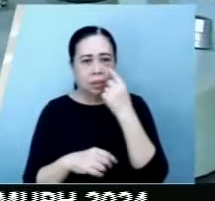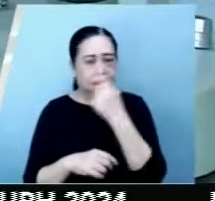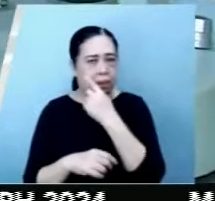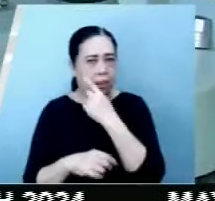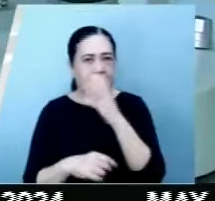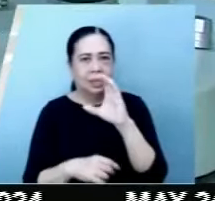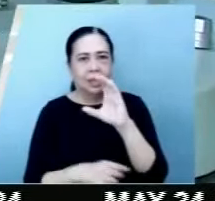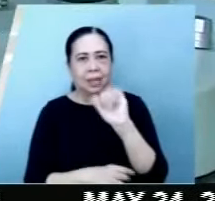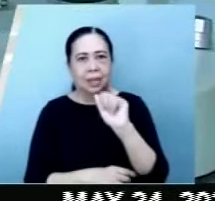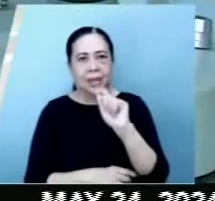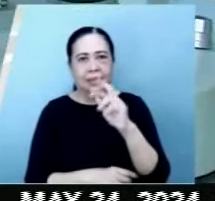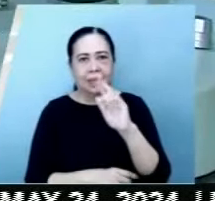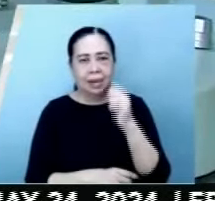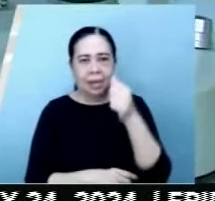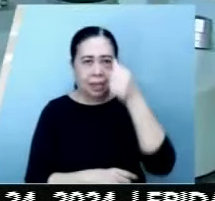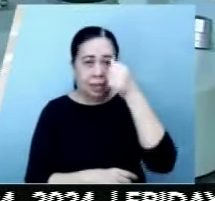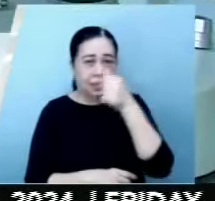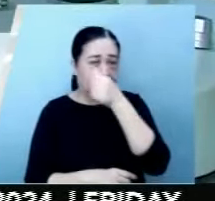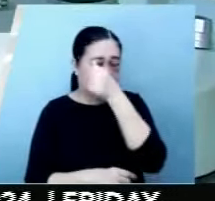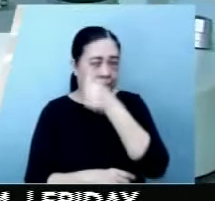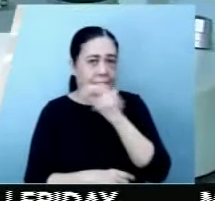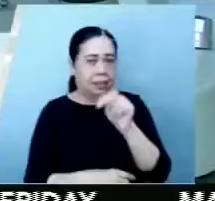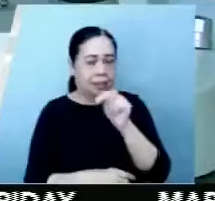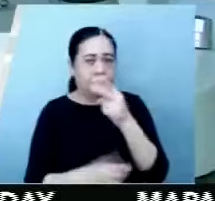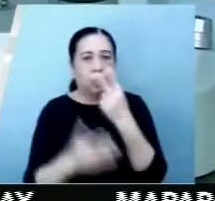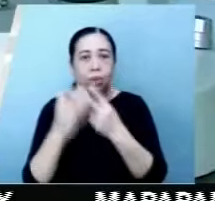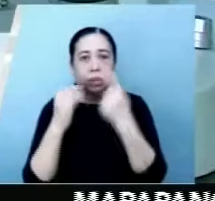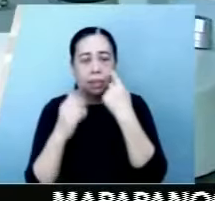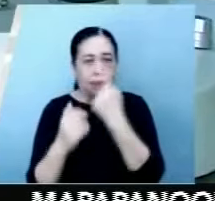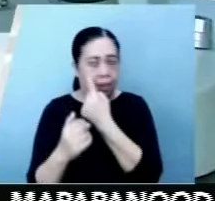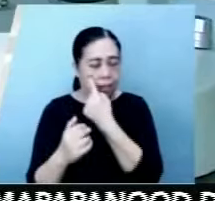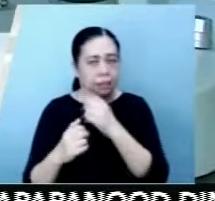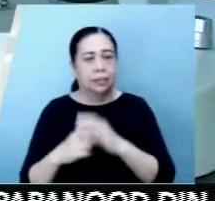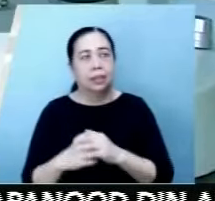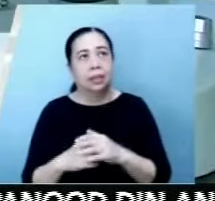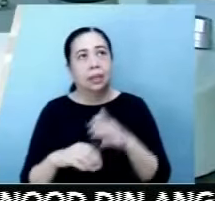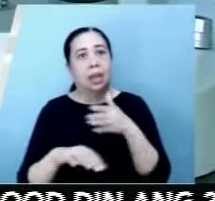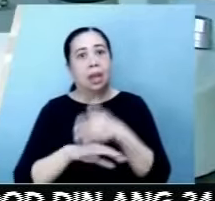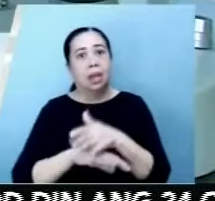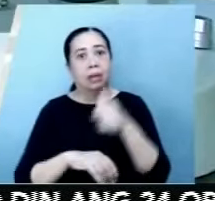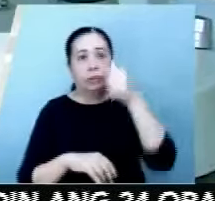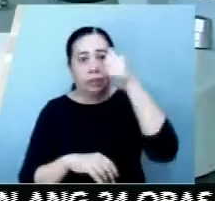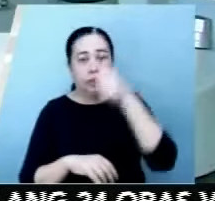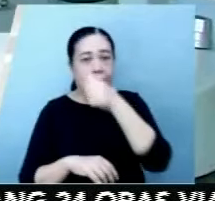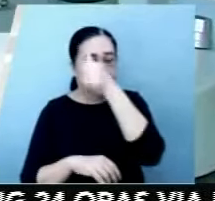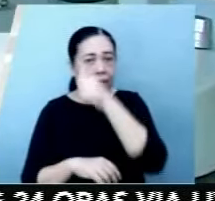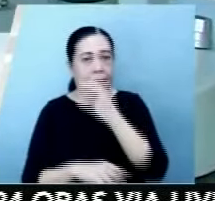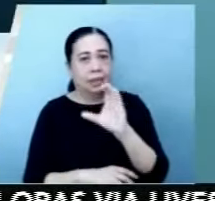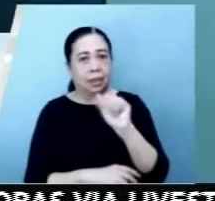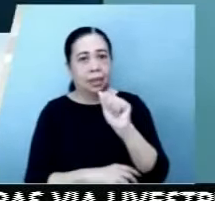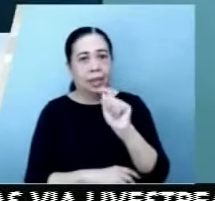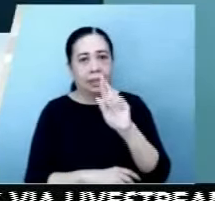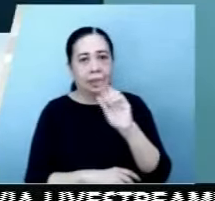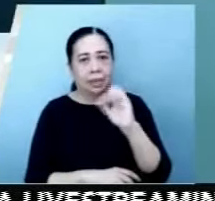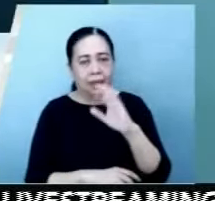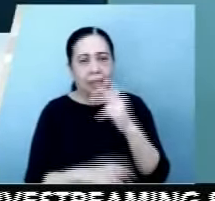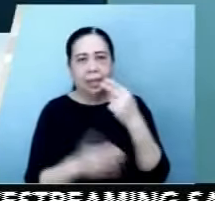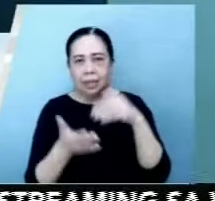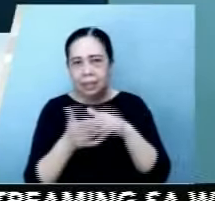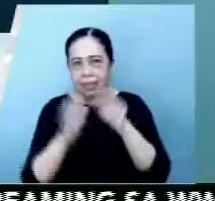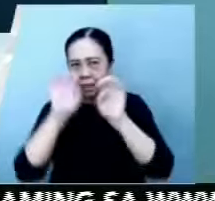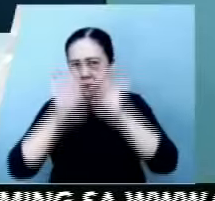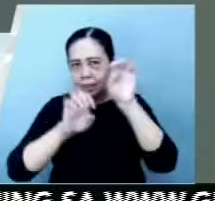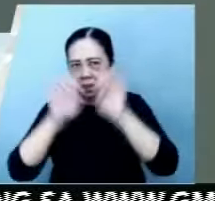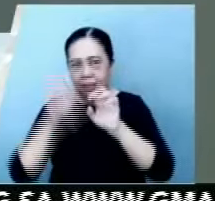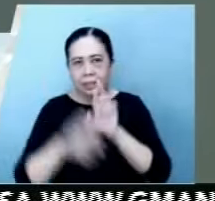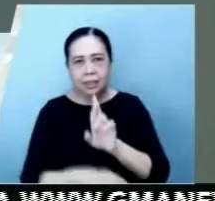do cataract surgery of both eyes. Tapos after po ma-cataract surgery, then we will reassess her retina and